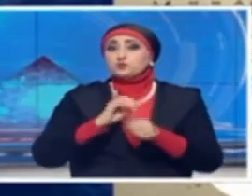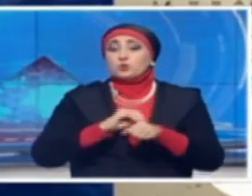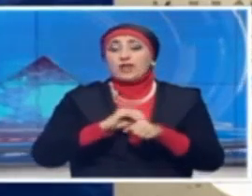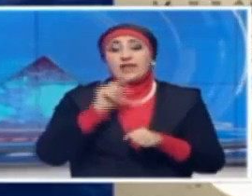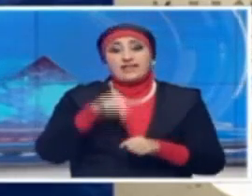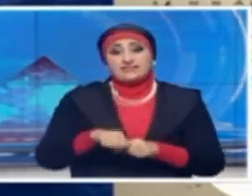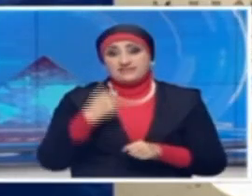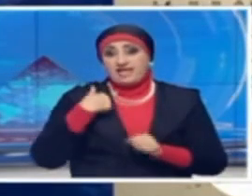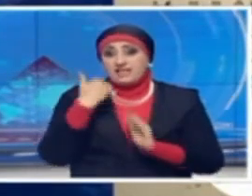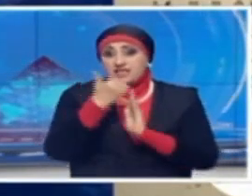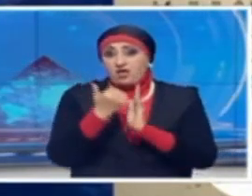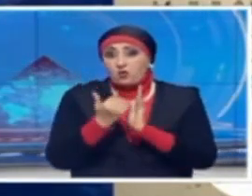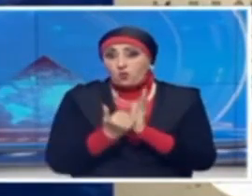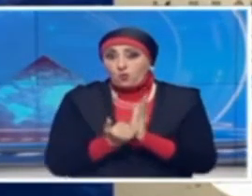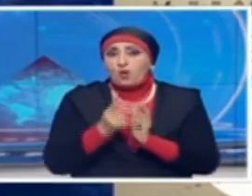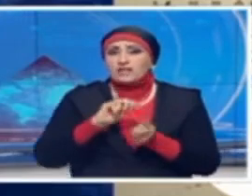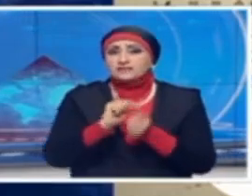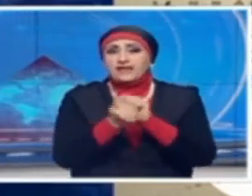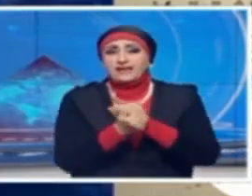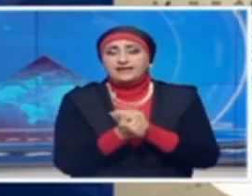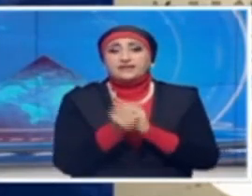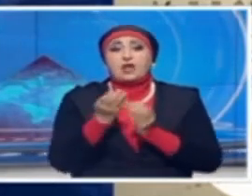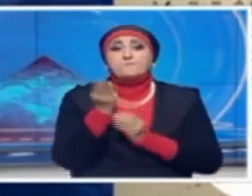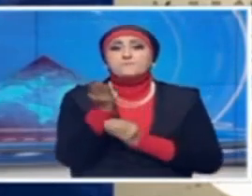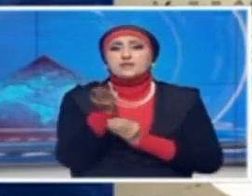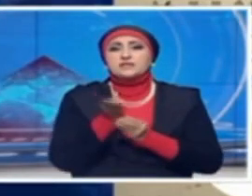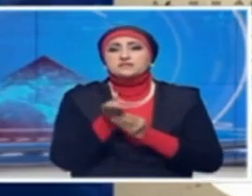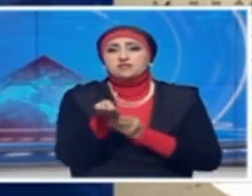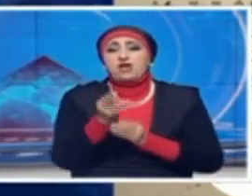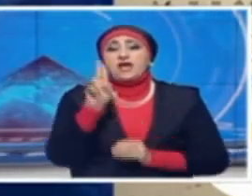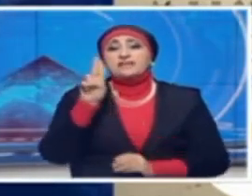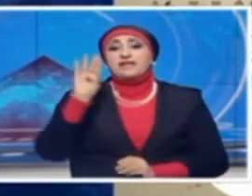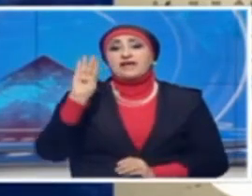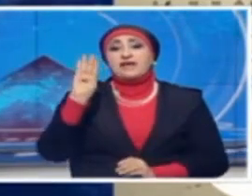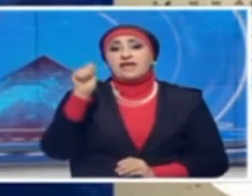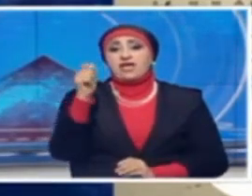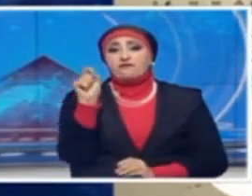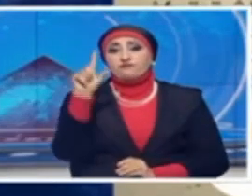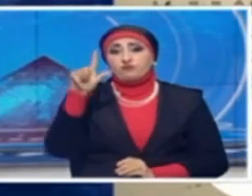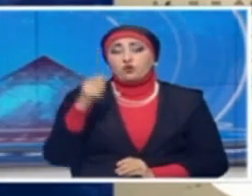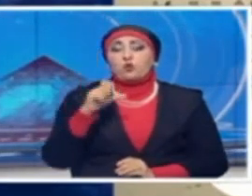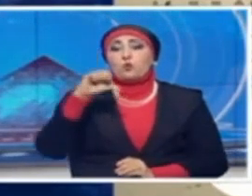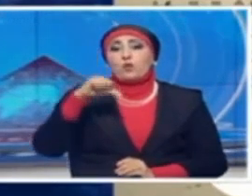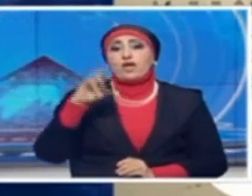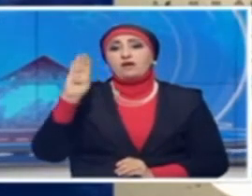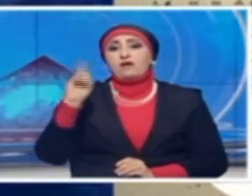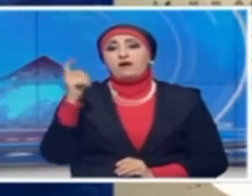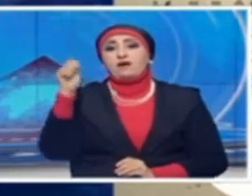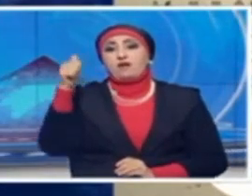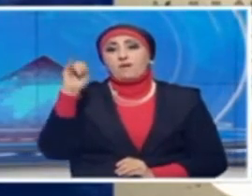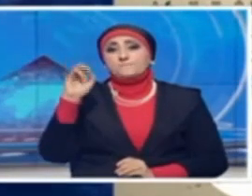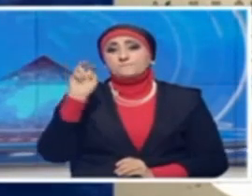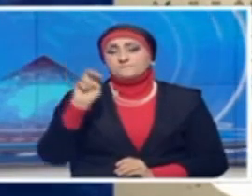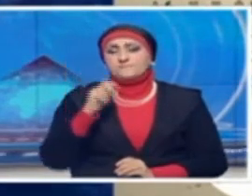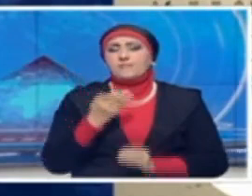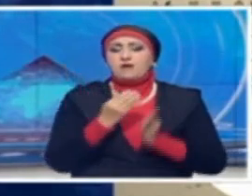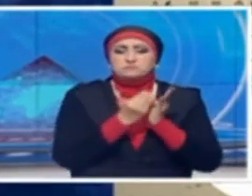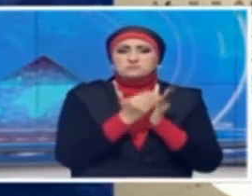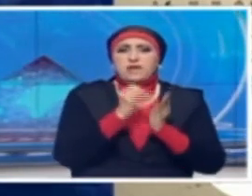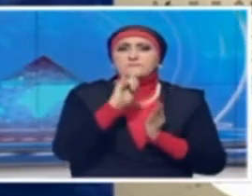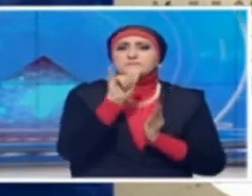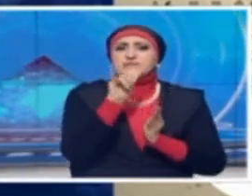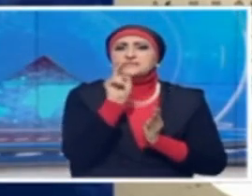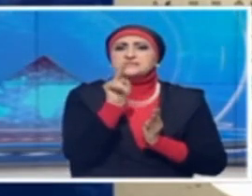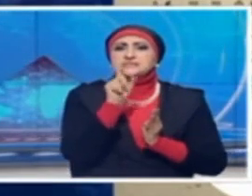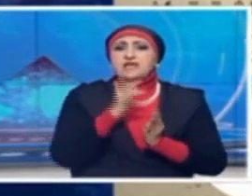وأشارت الوزارة إلى أن خطوات تغيير بطاقة صرف تكافل وكرامة إلى بطاقة صرف ميزة لا تتطلب سوى التوجه